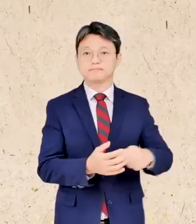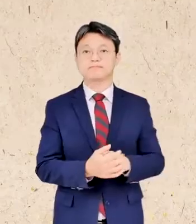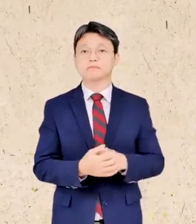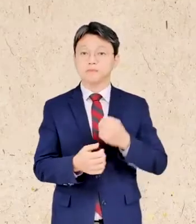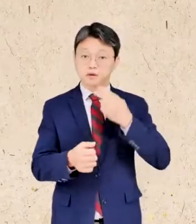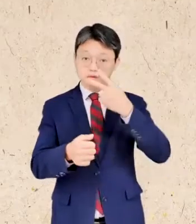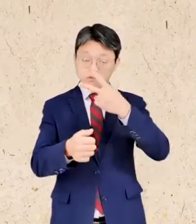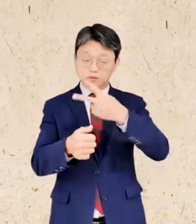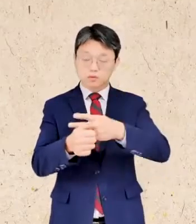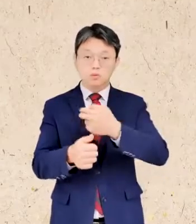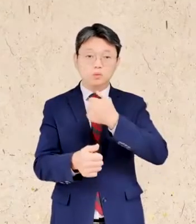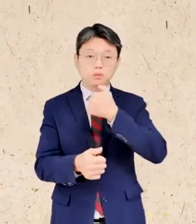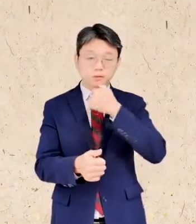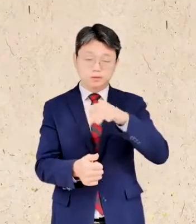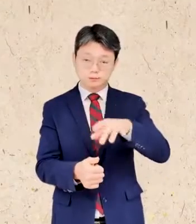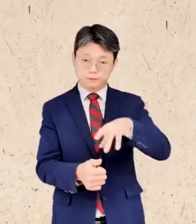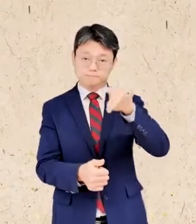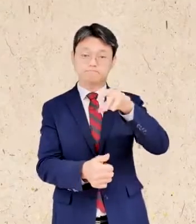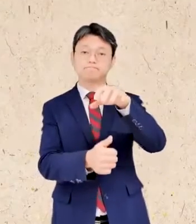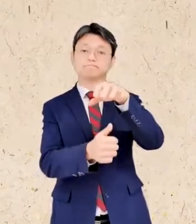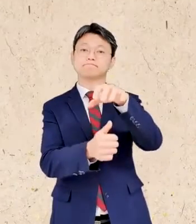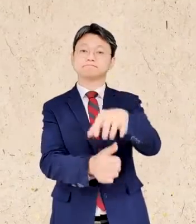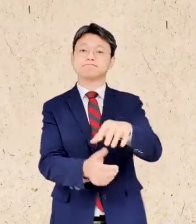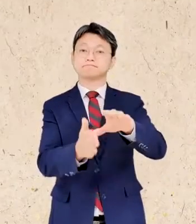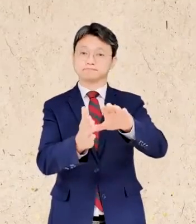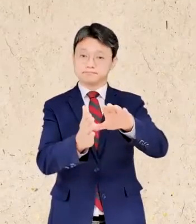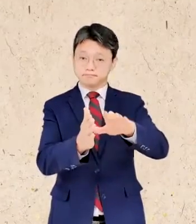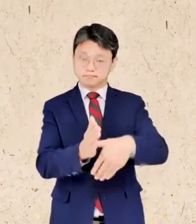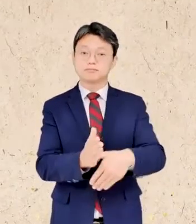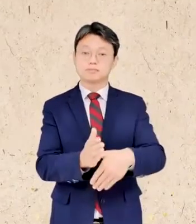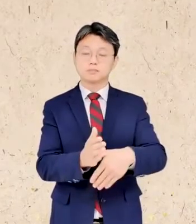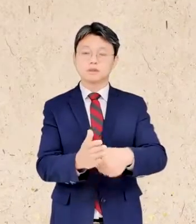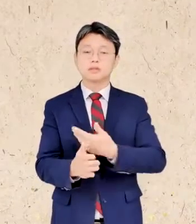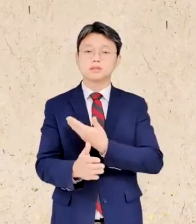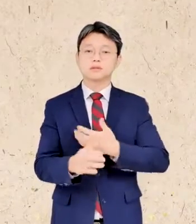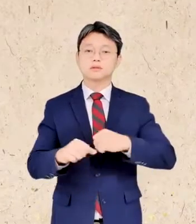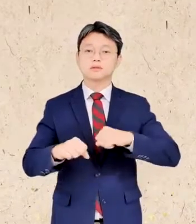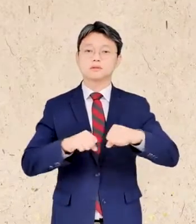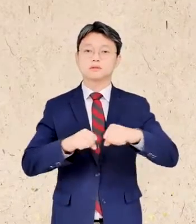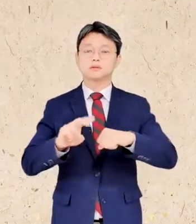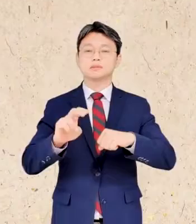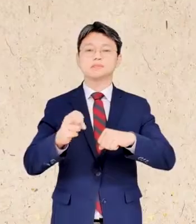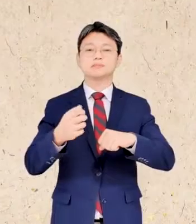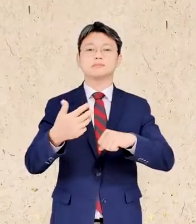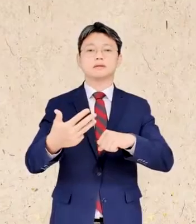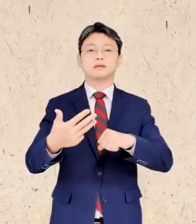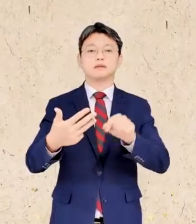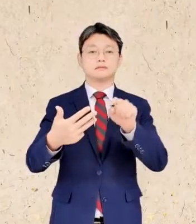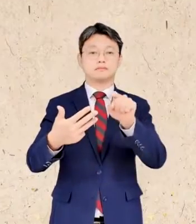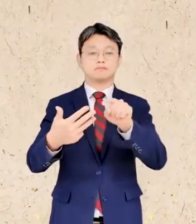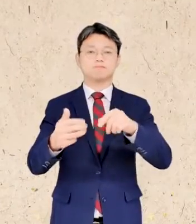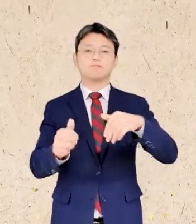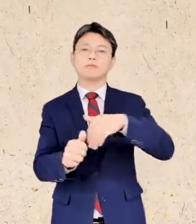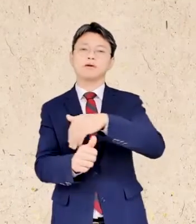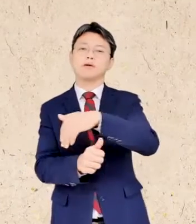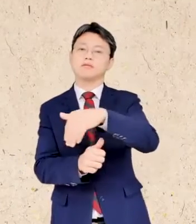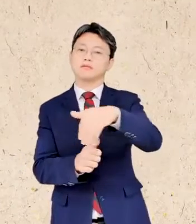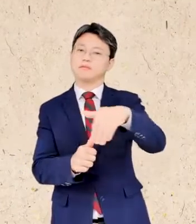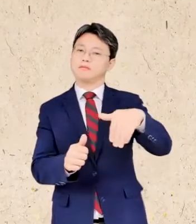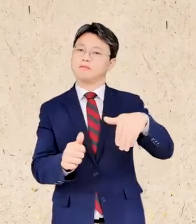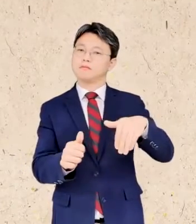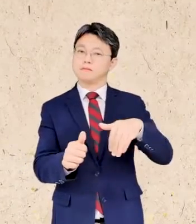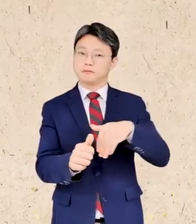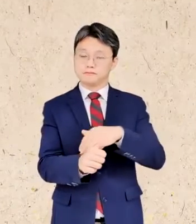그것은 사도 바울이 로마에 처음으로 투옥되었을 때, 곧 사도행전 28장을 배경으로 하던